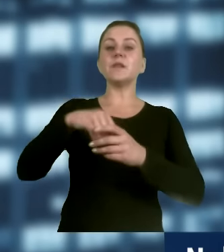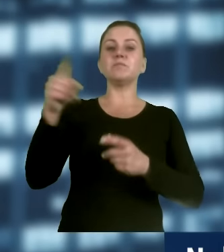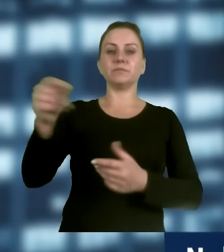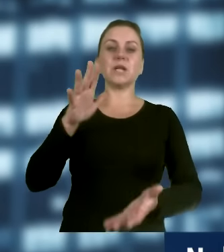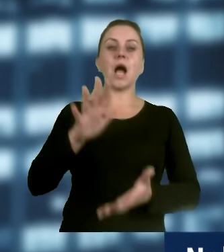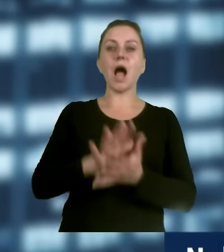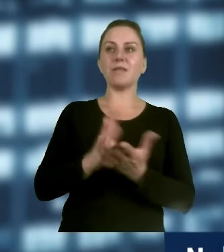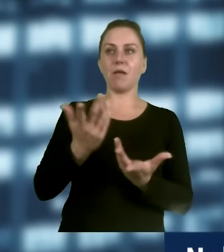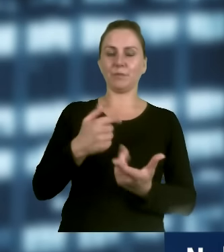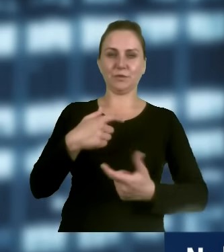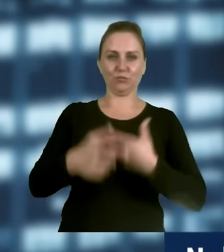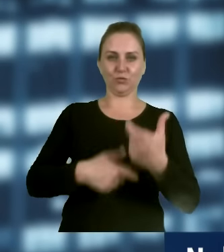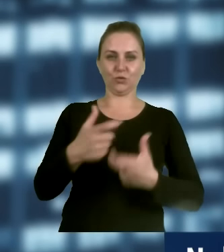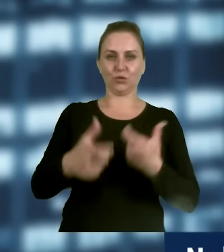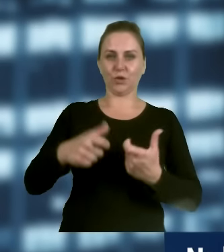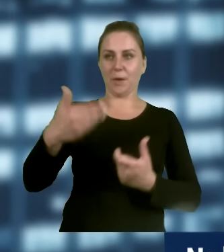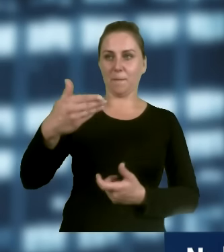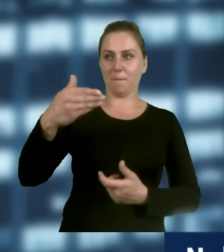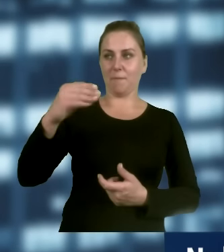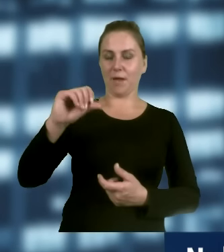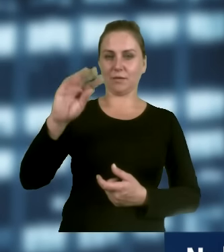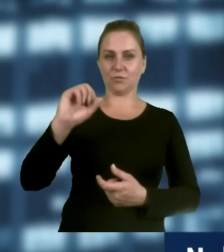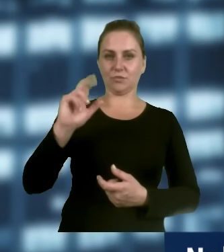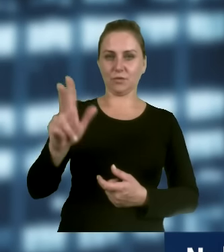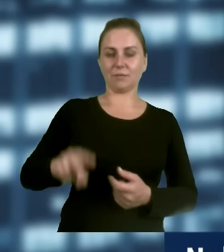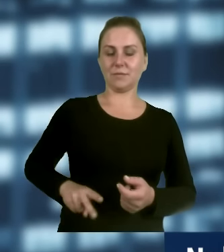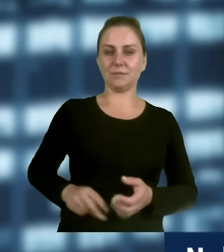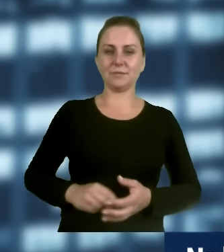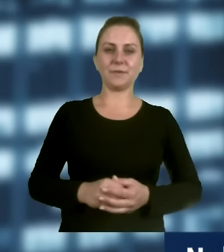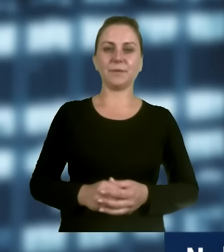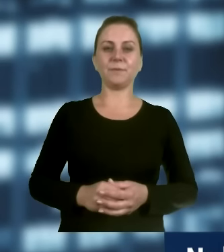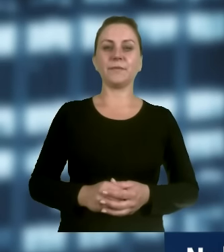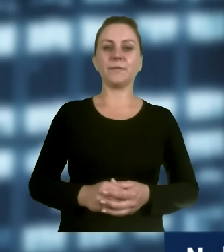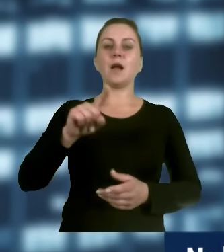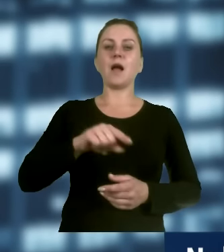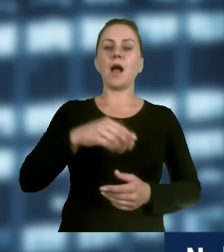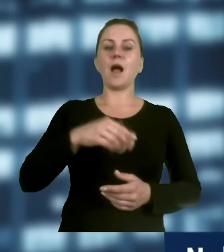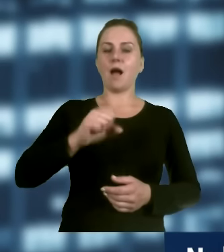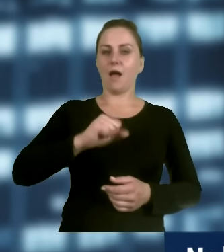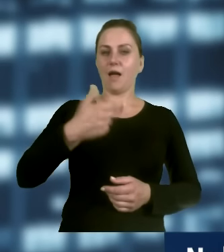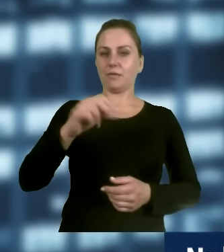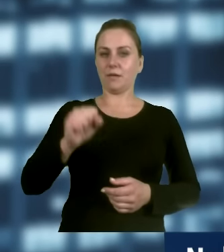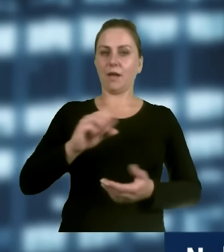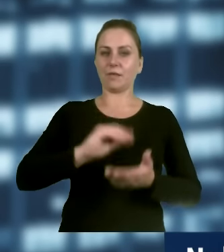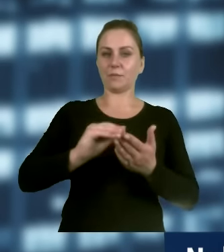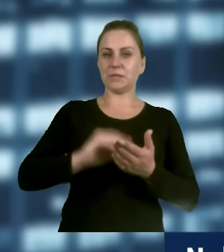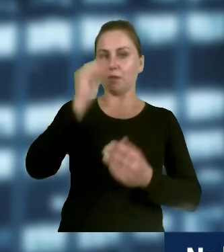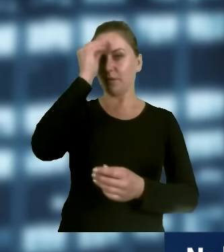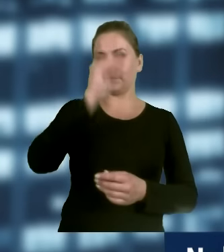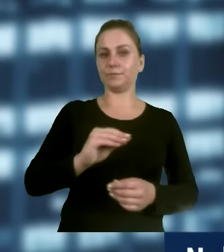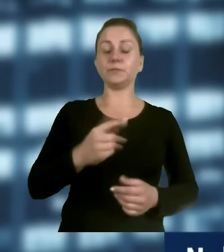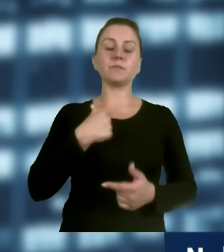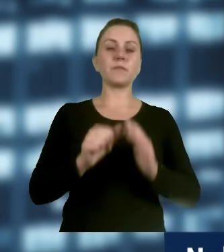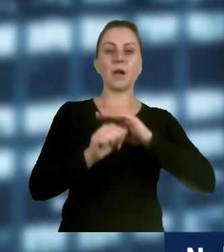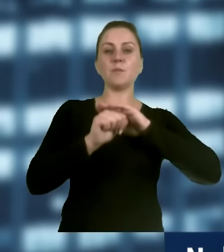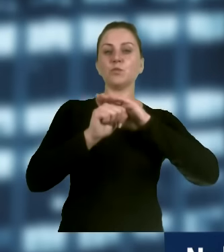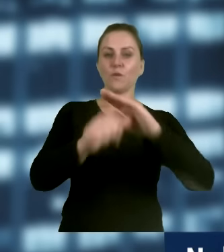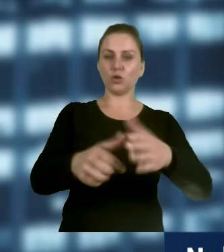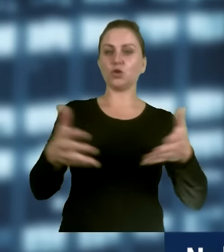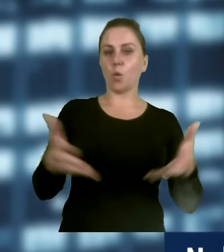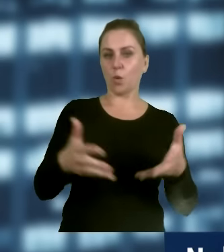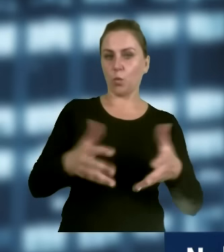czynu Pauliny Matysiak, Anna Maria Żukowska, poinformowała. Jako przewodnicząca klubu